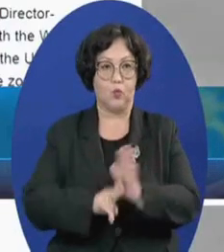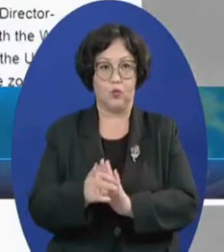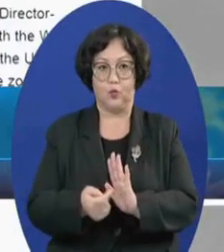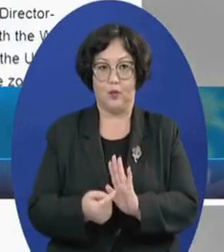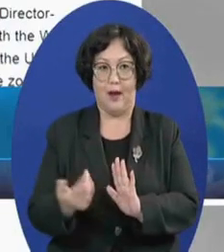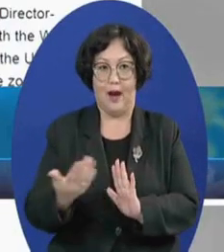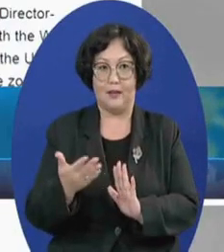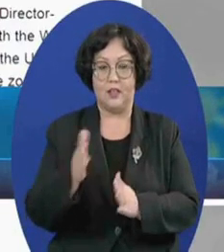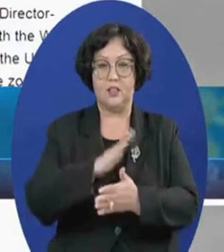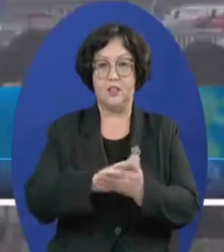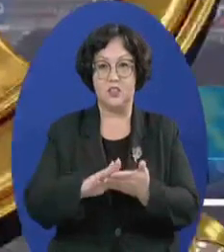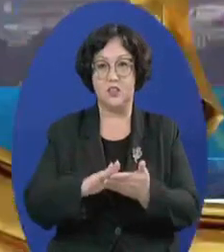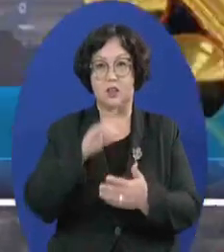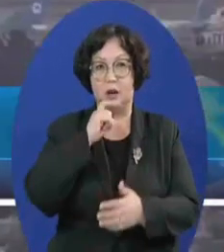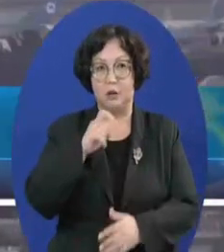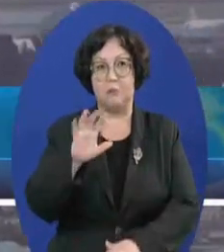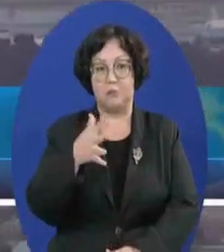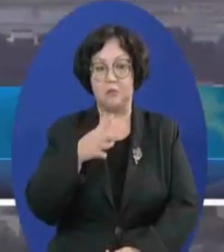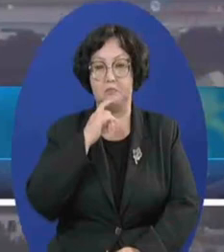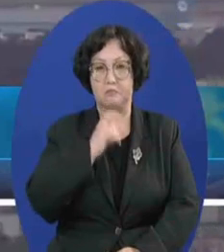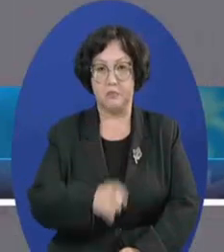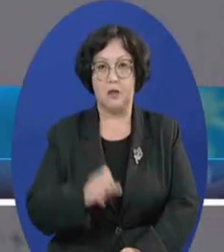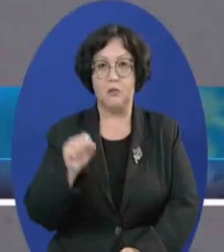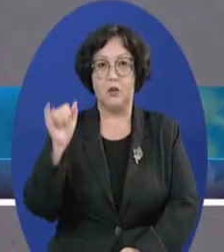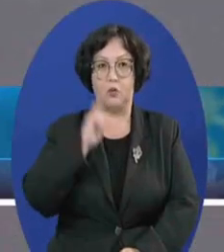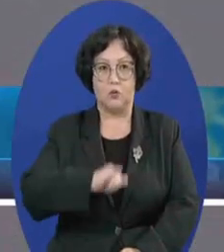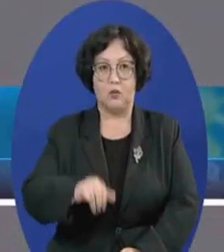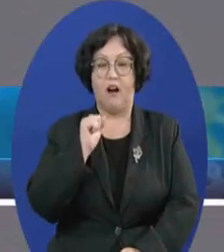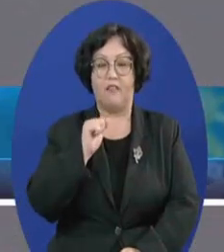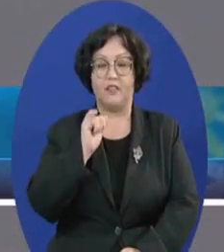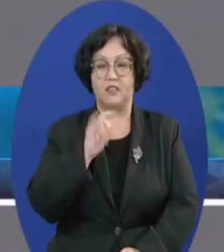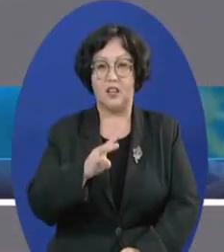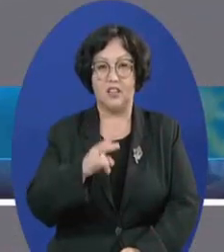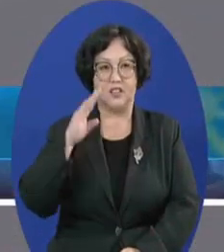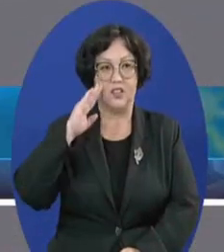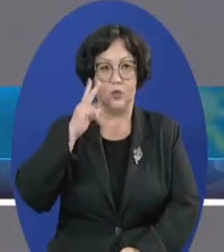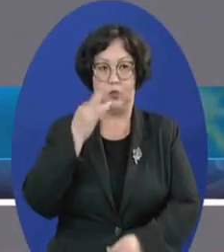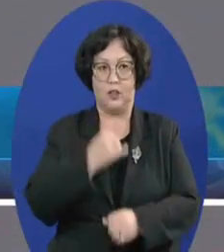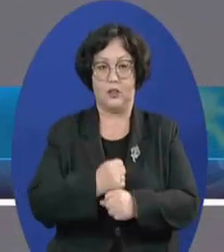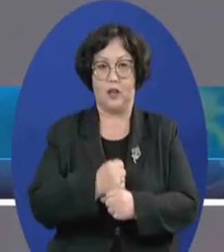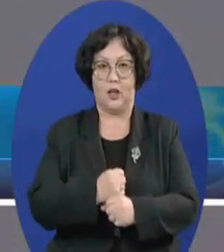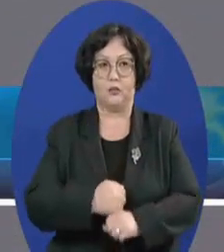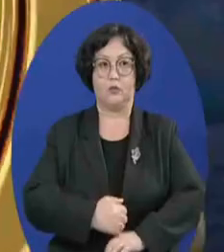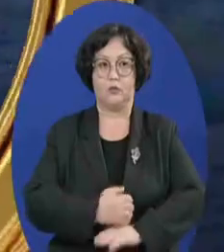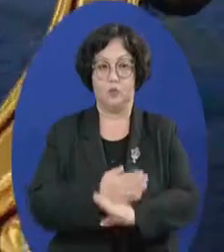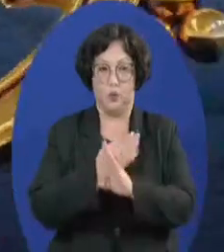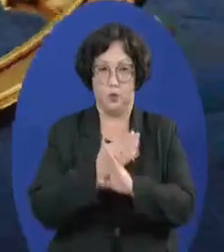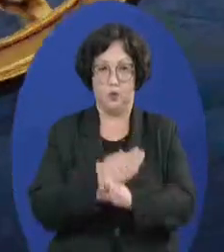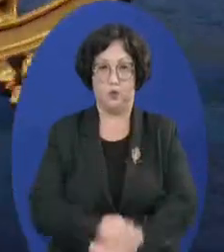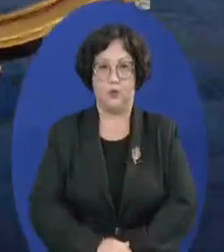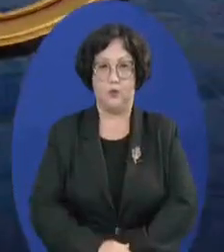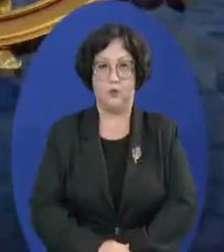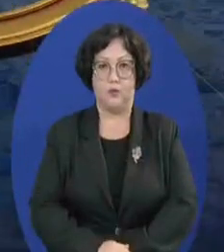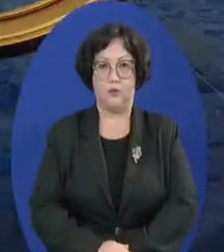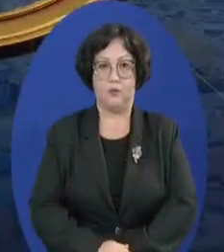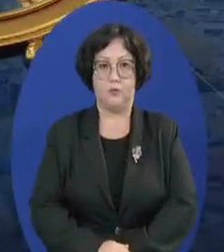үүслийн талаар шин таамаг дэвшүүлж байна. Америк нэгдсэн улс Афганистан дэх цэргийн ажиллагаагаа дуусгасан.